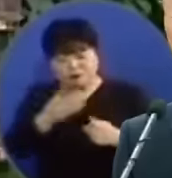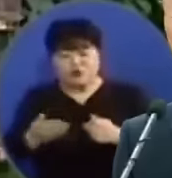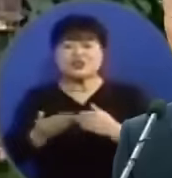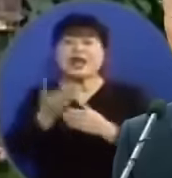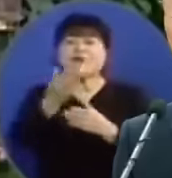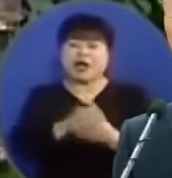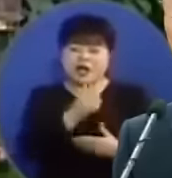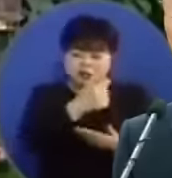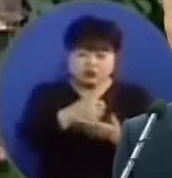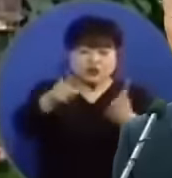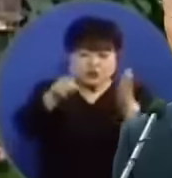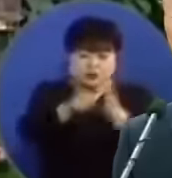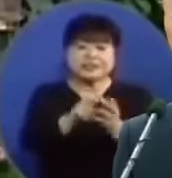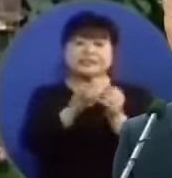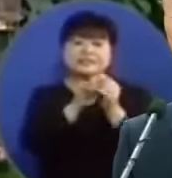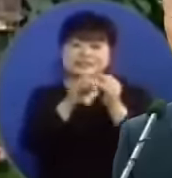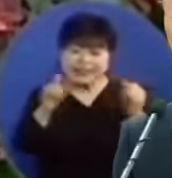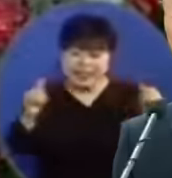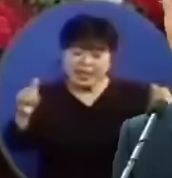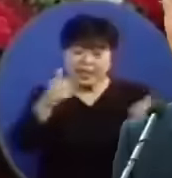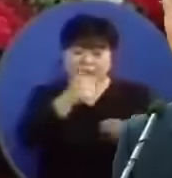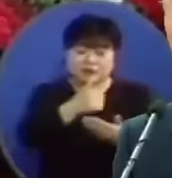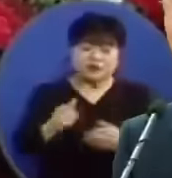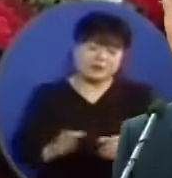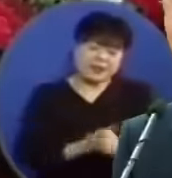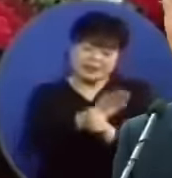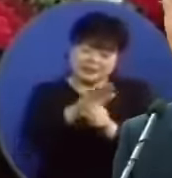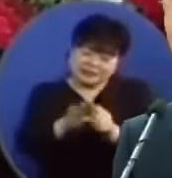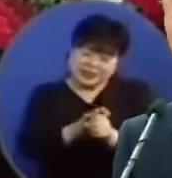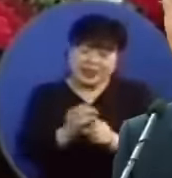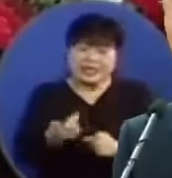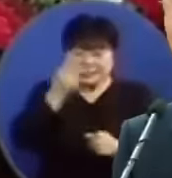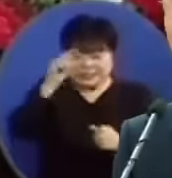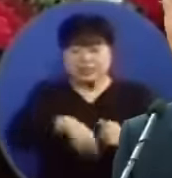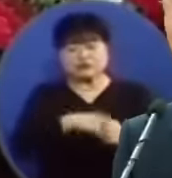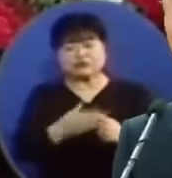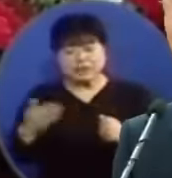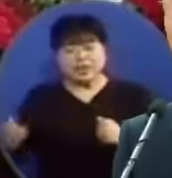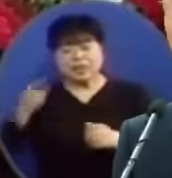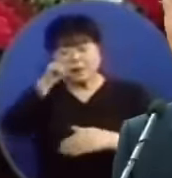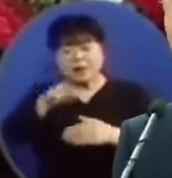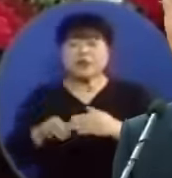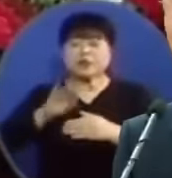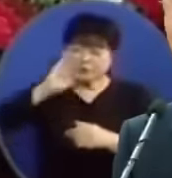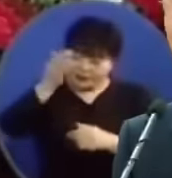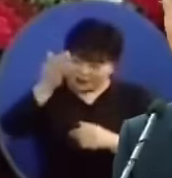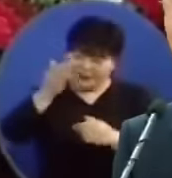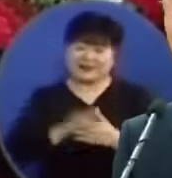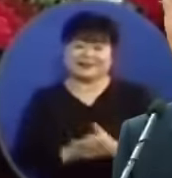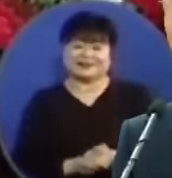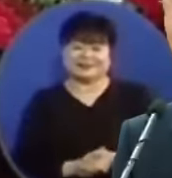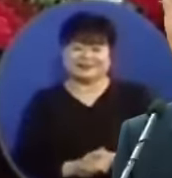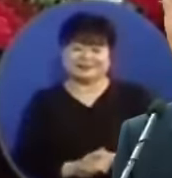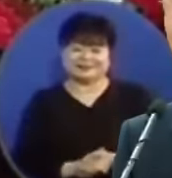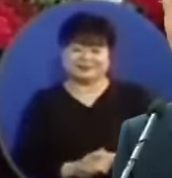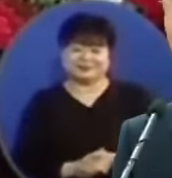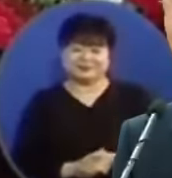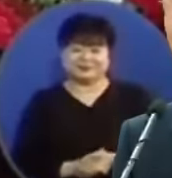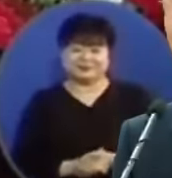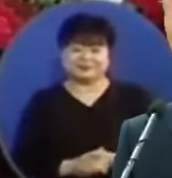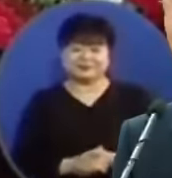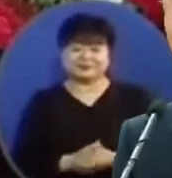흘러나리라. 주를 믿는 사람은 주의 사랑이 생수의 강이 되어서 마음에 넘쳐나게 되는 것입니다. 하박국